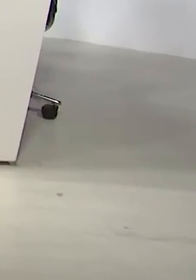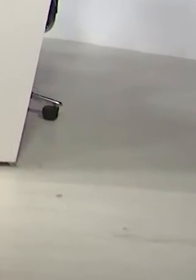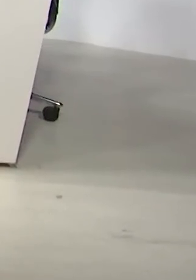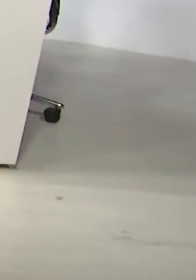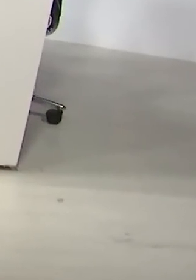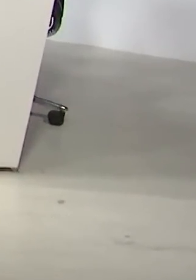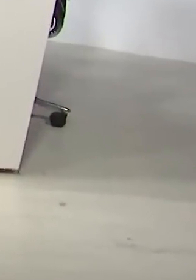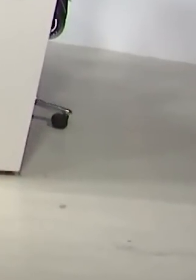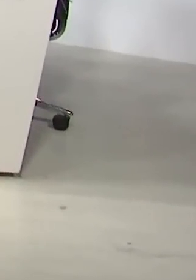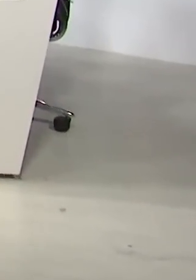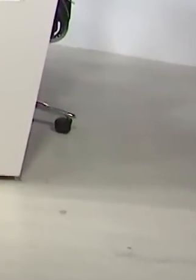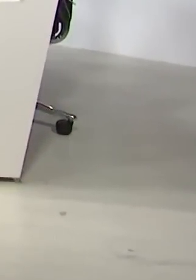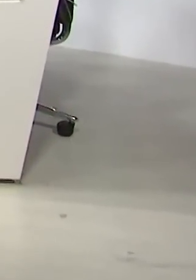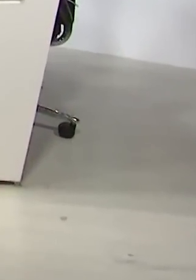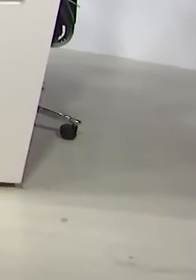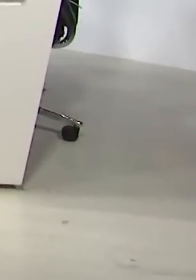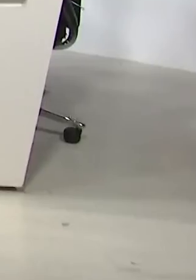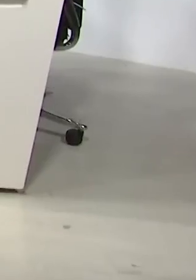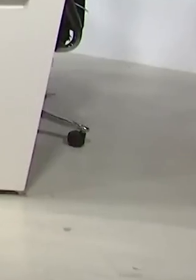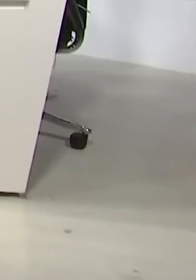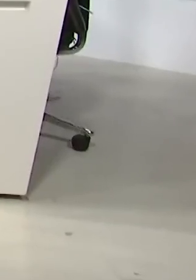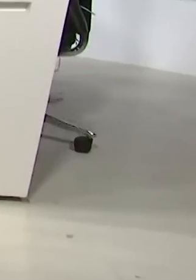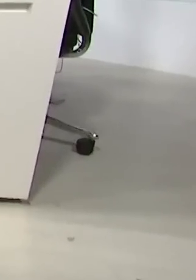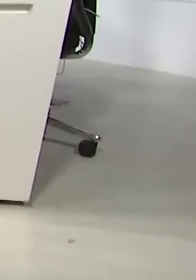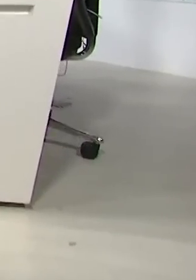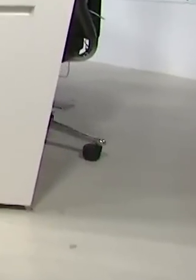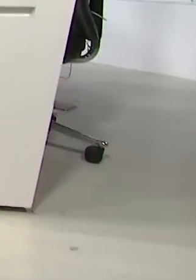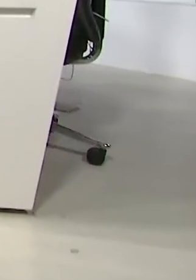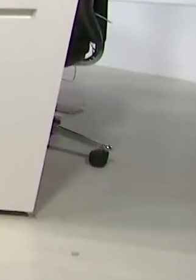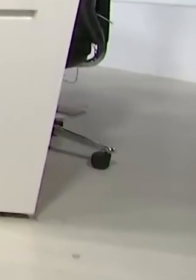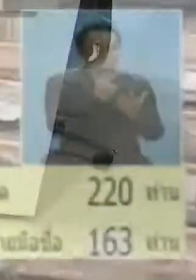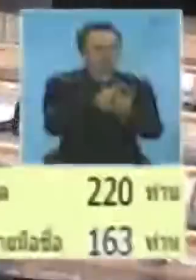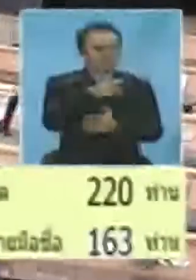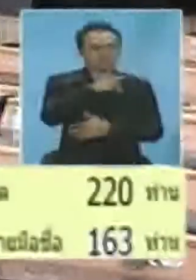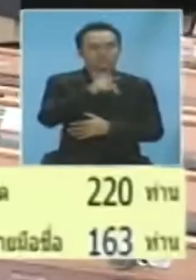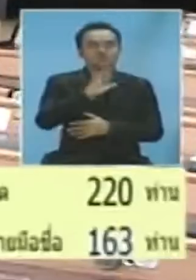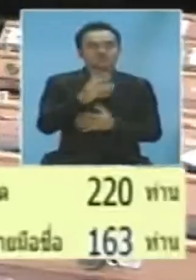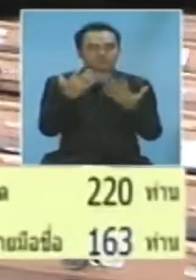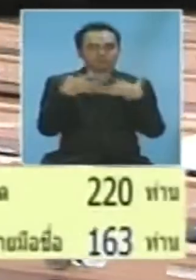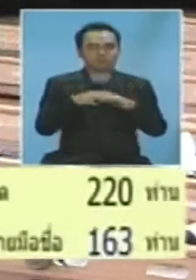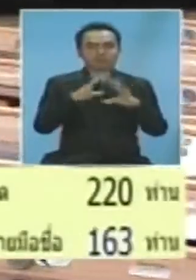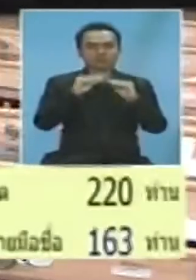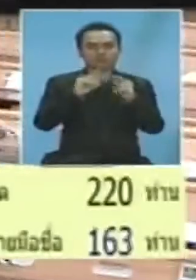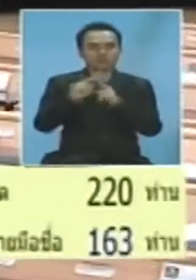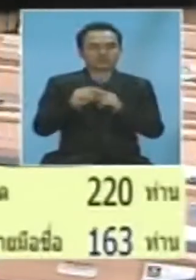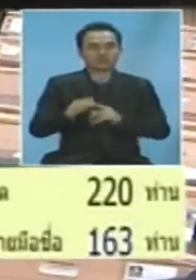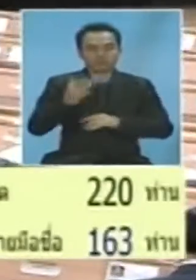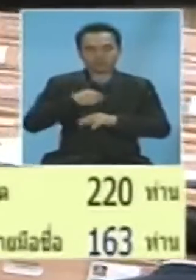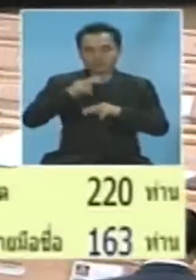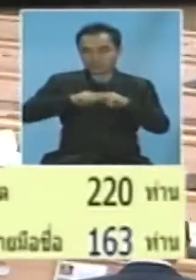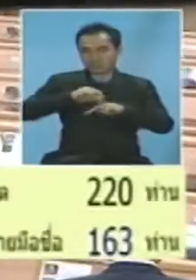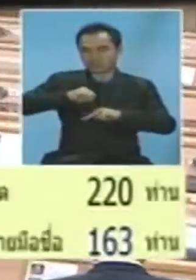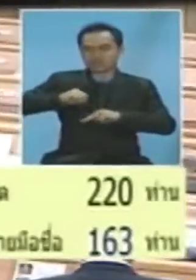าพนักงานปราบปรามการทุจริตชำนาญการพิเศษเป็นผู้แทนฝ่ายกล่าวหาเข้าร่วมประชุมซึ่งนั่งอยู่ทางด้านขวาของห